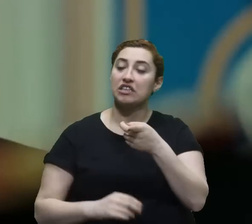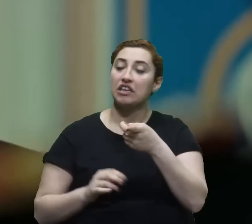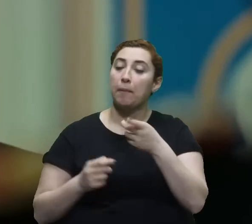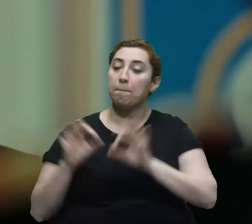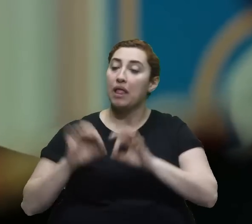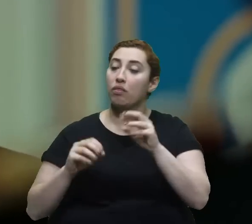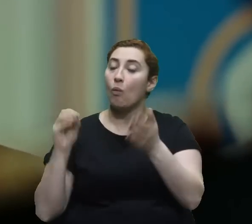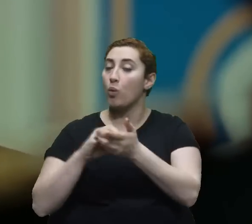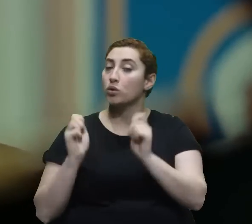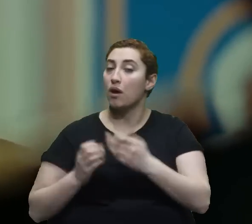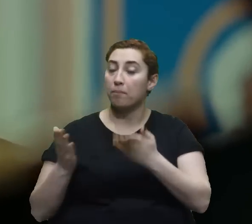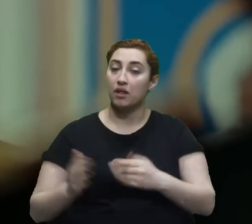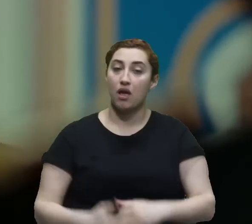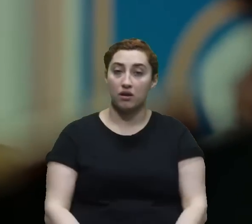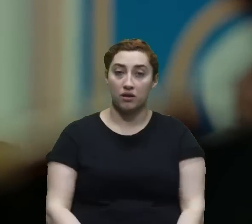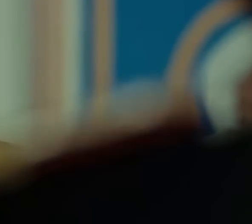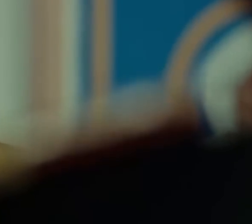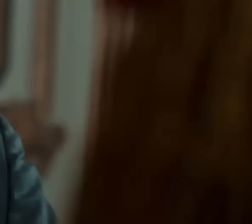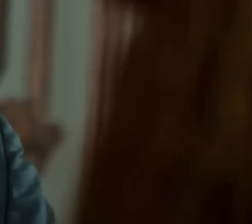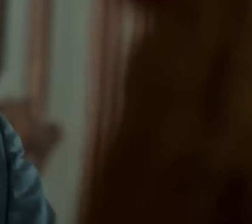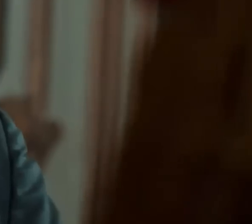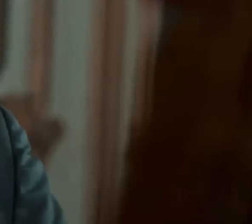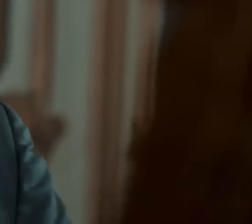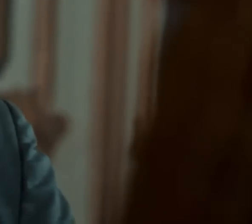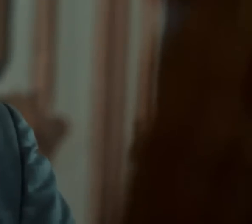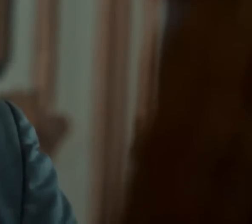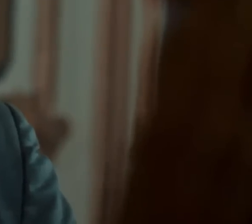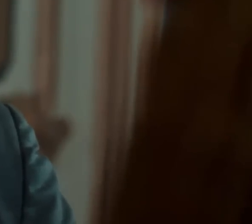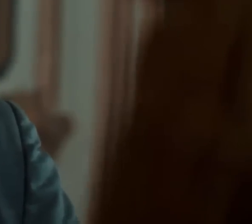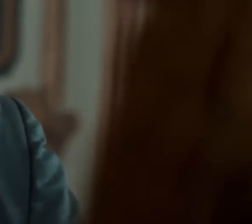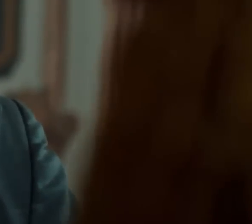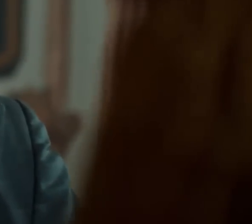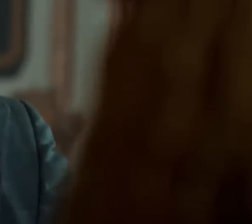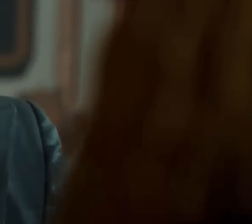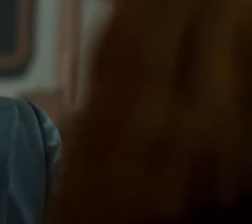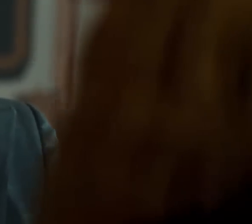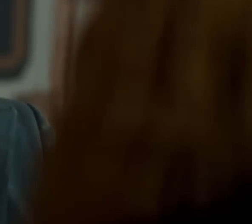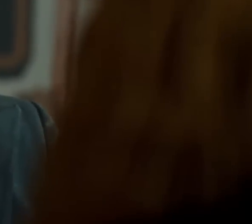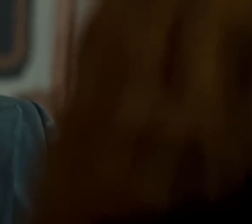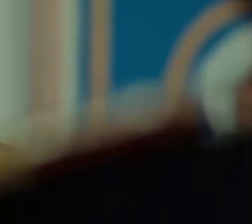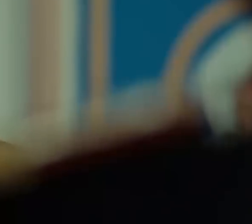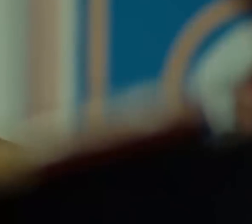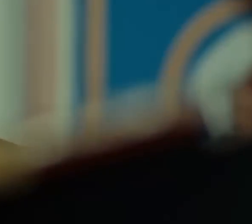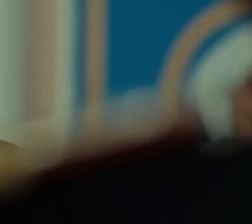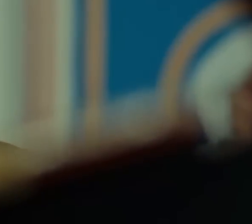Harry yüzünü solundaki Nikolay'a çevirdi, tepkisine bakıyor. Nikolay'ın şaşkın bakışları önünde. Harry tekrar önüne döndü.